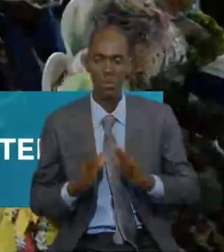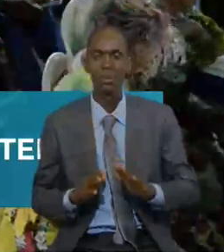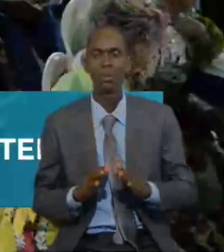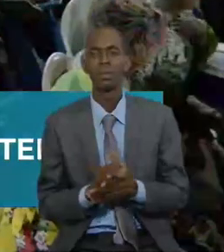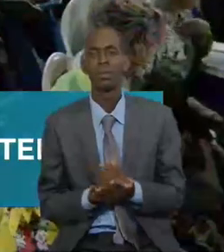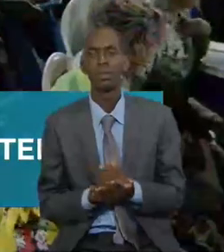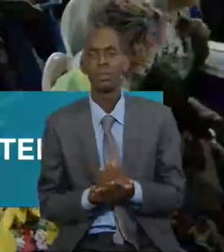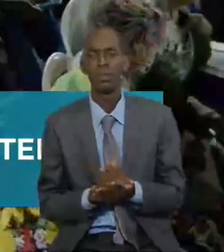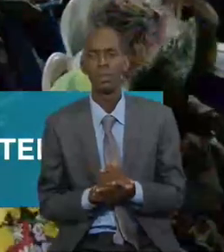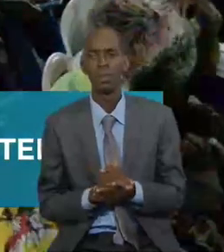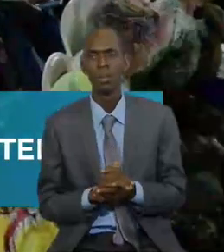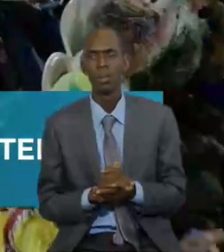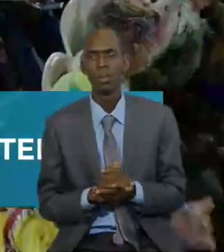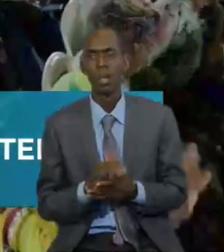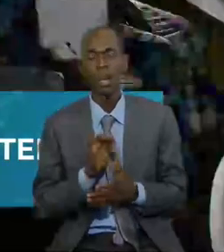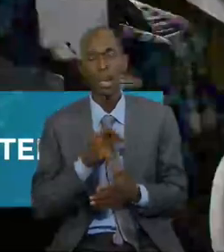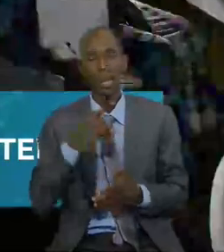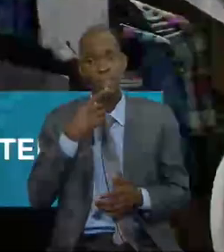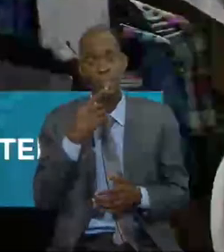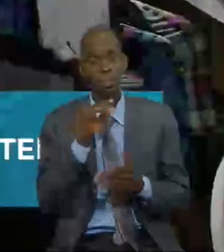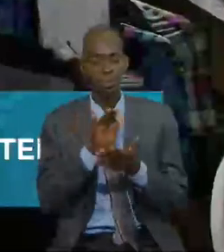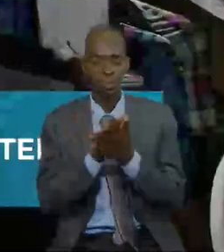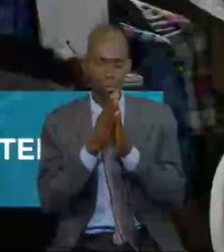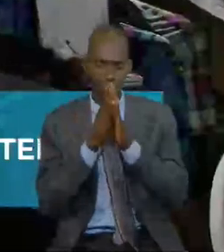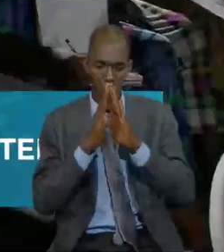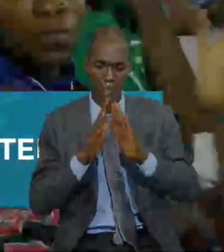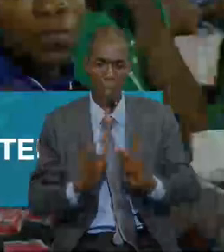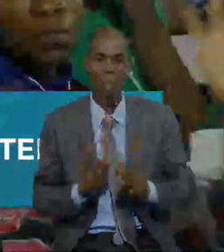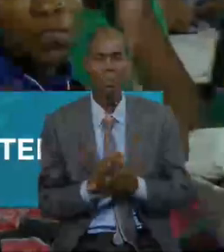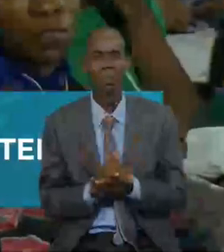est-ce que vous êtes là je dis la paix